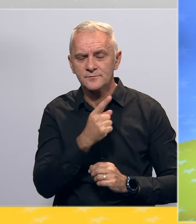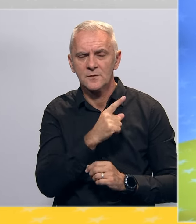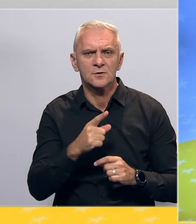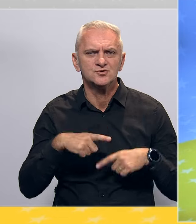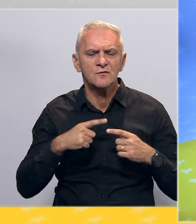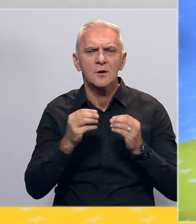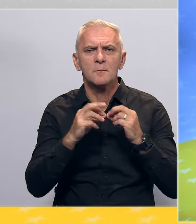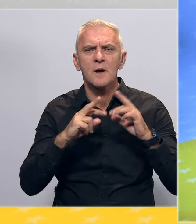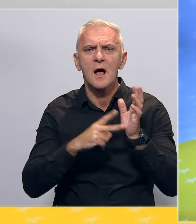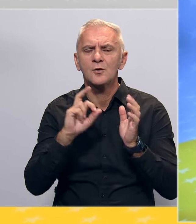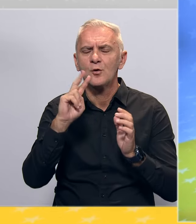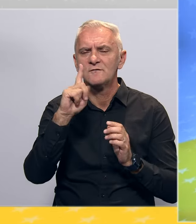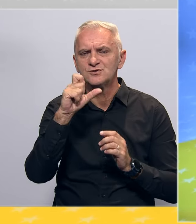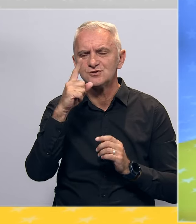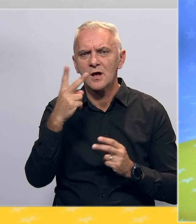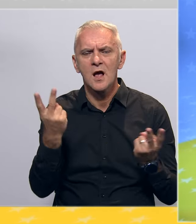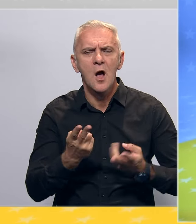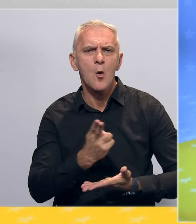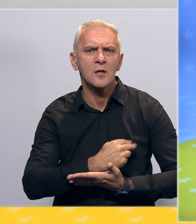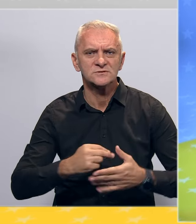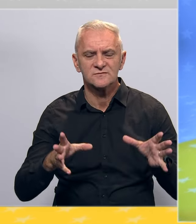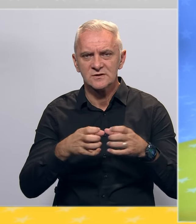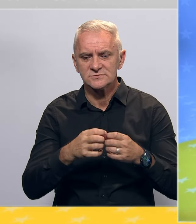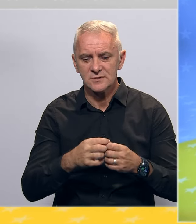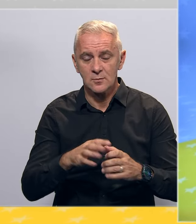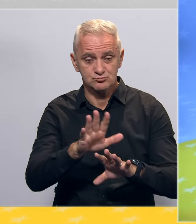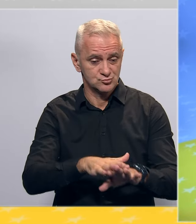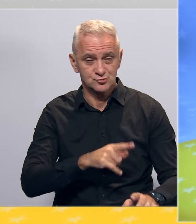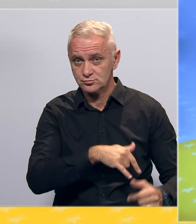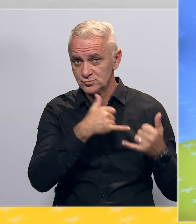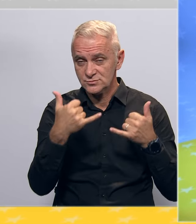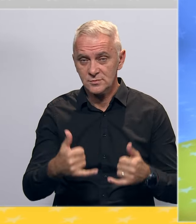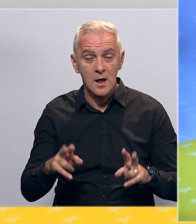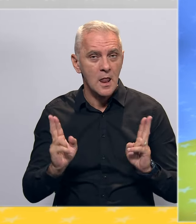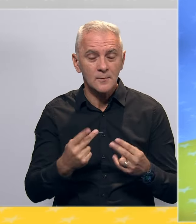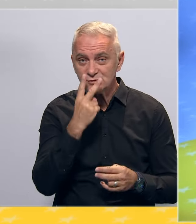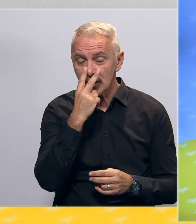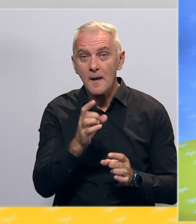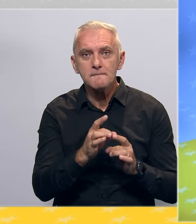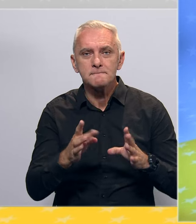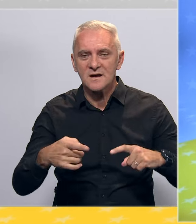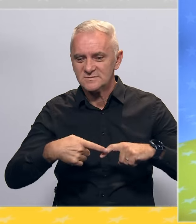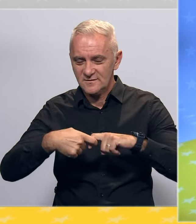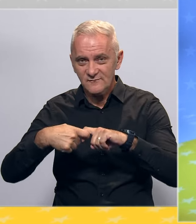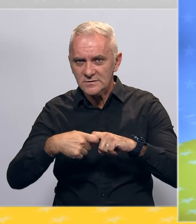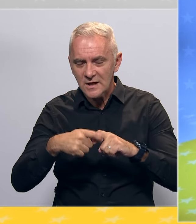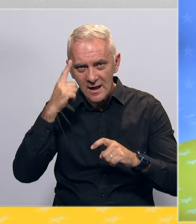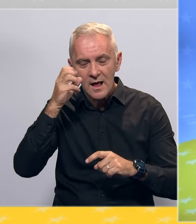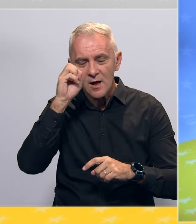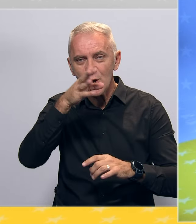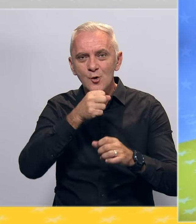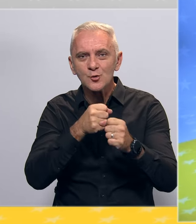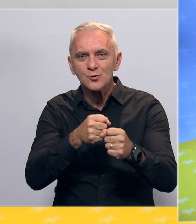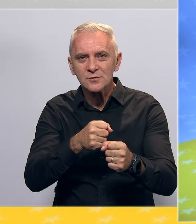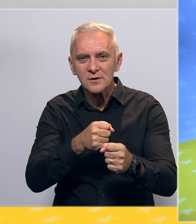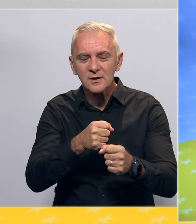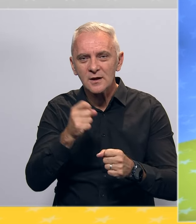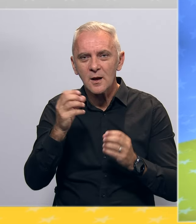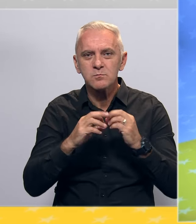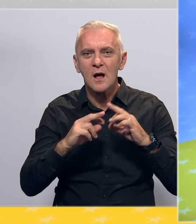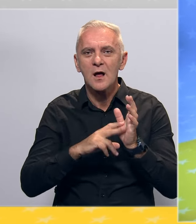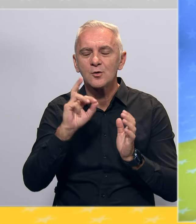Banovića kao administrativne jedinice od nastanka pa do danas nemoguće je posmatrati bez poveznice sa rudarstvom i rudnikom mrkog uglja